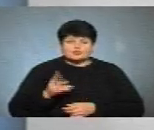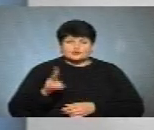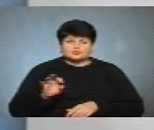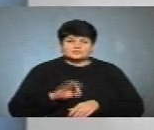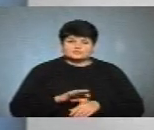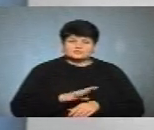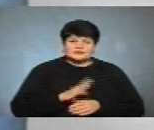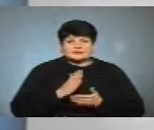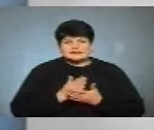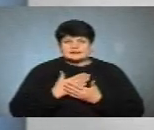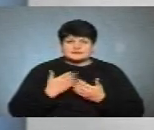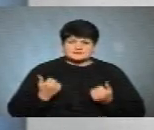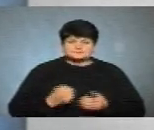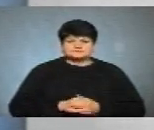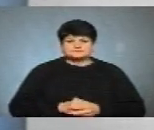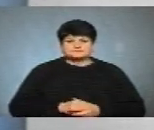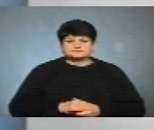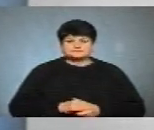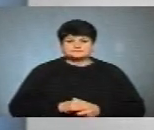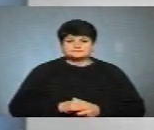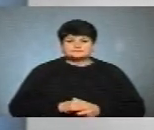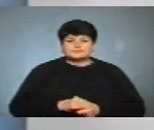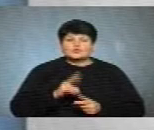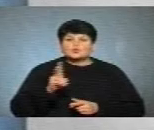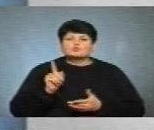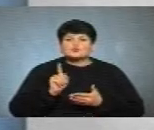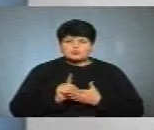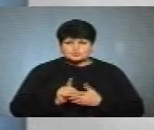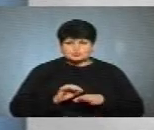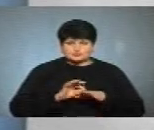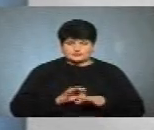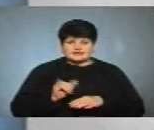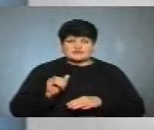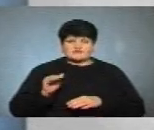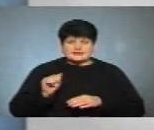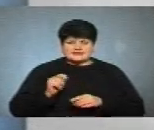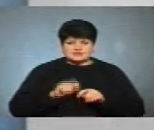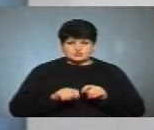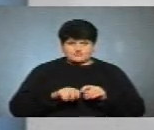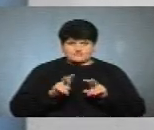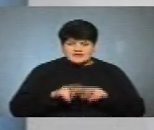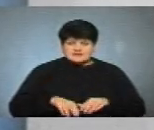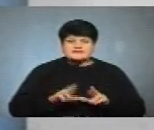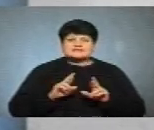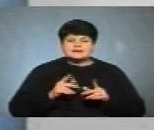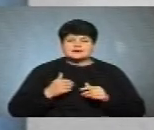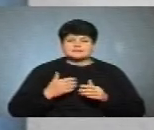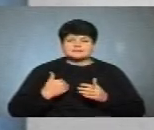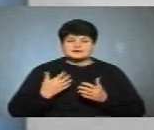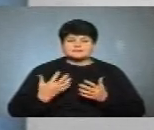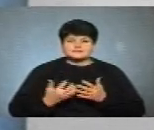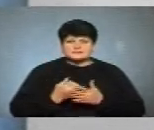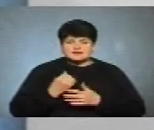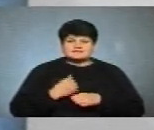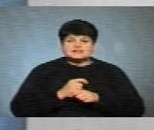перехворіє, виявити є, немає. Кому обов'язково проводиться ІФА-тестування? І як ми виявили, як в